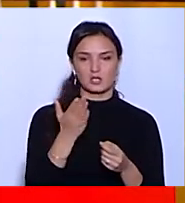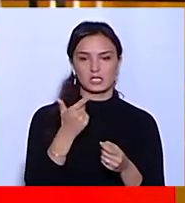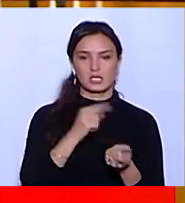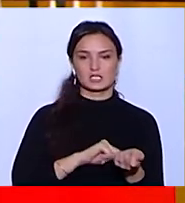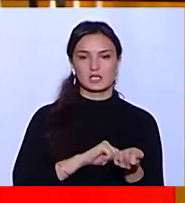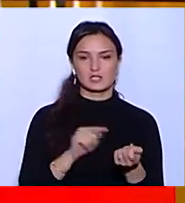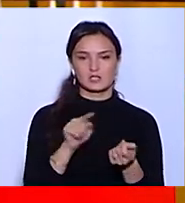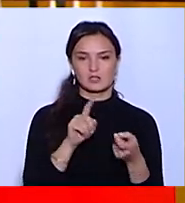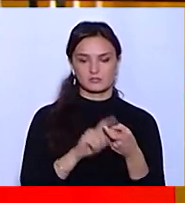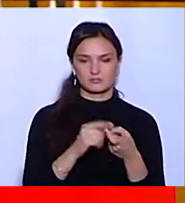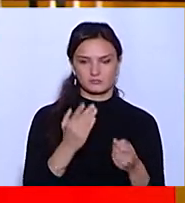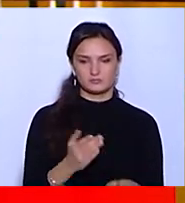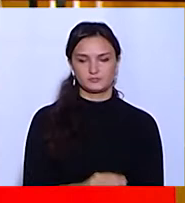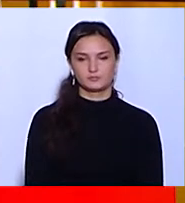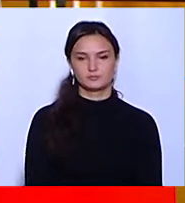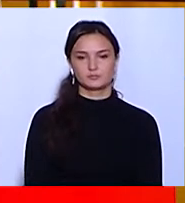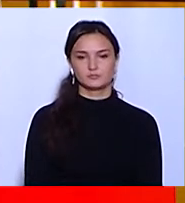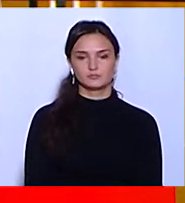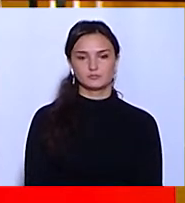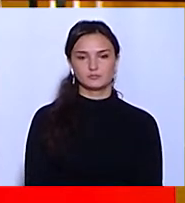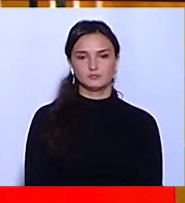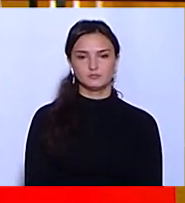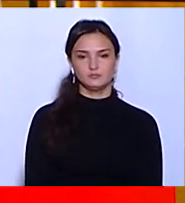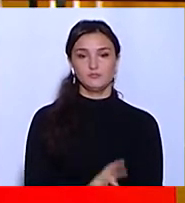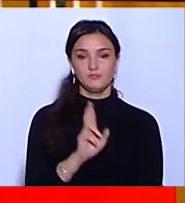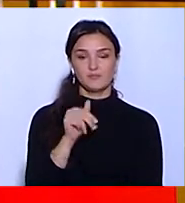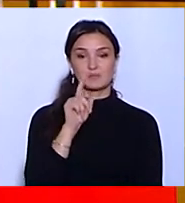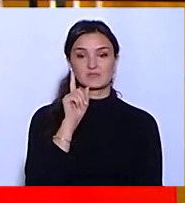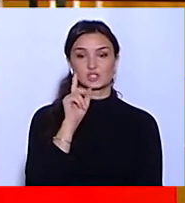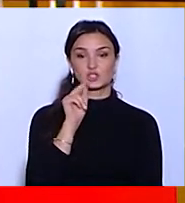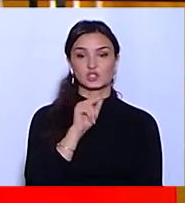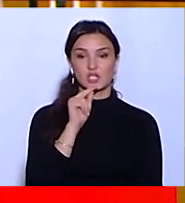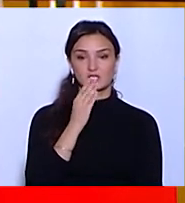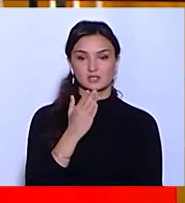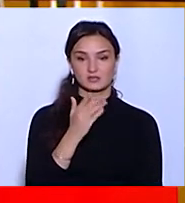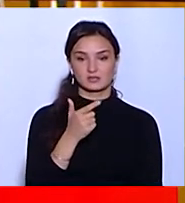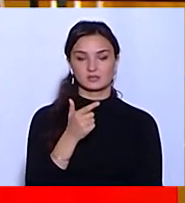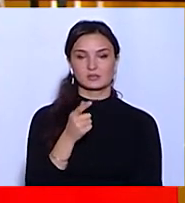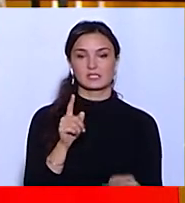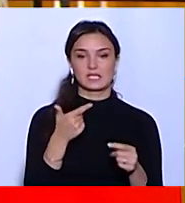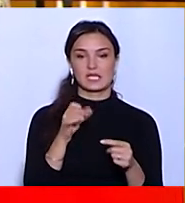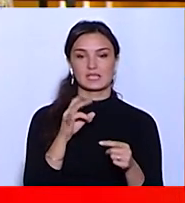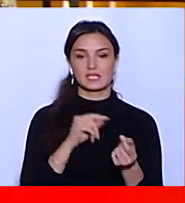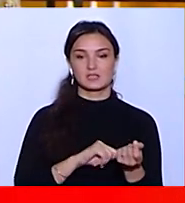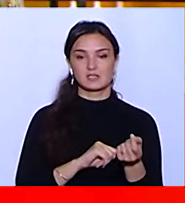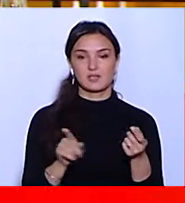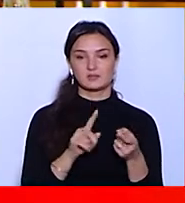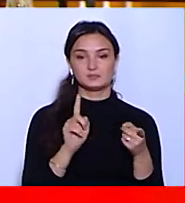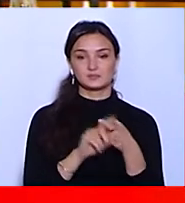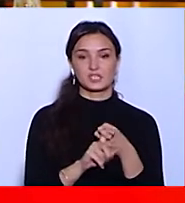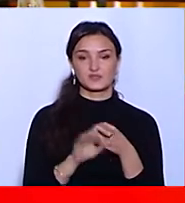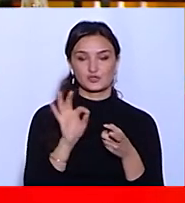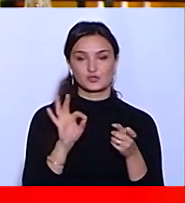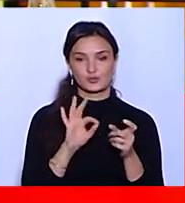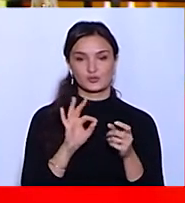ანუ საქაროზე მაქვს მემხედველობაში, მის გავლენაზე და მწვანე ჩაის გავლენაზე გენეტიკურ კომპონენტებთან